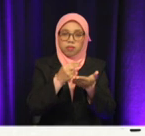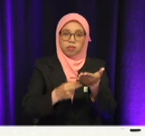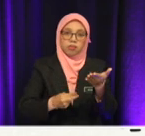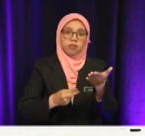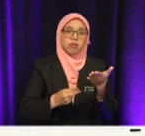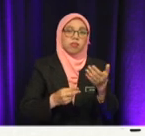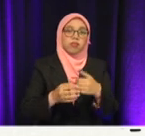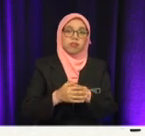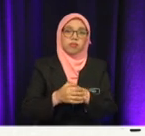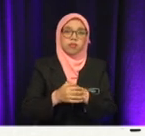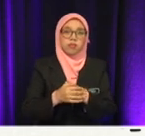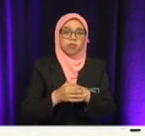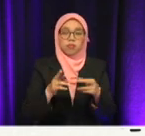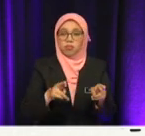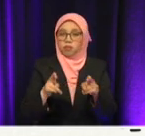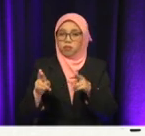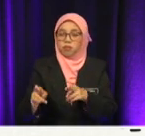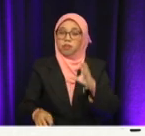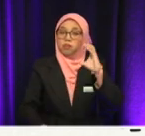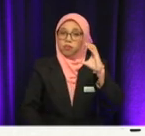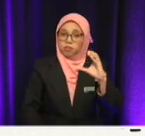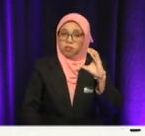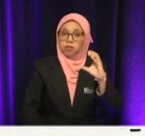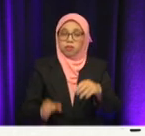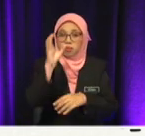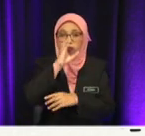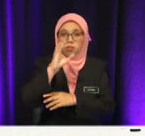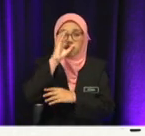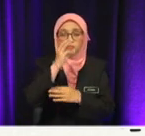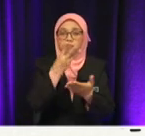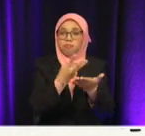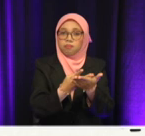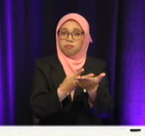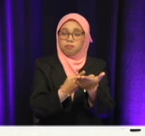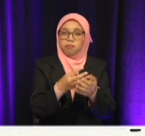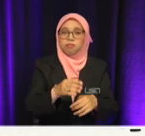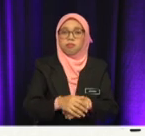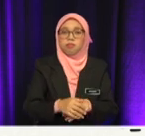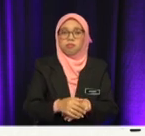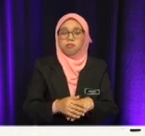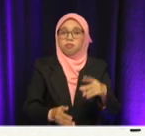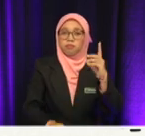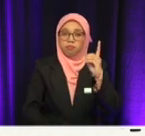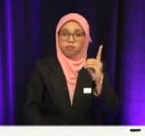untuk masa hadapan. C, mencari sumber keuangan atau pelabur luar. D,